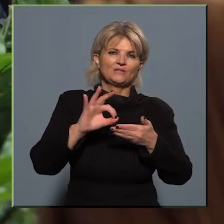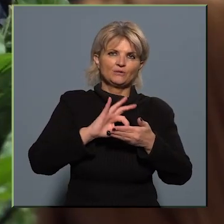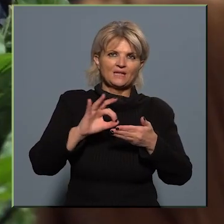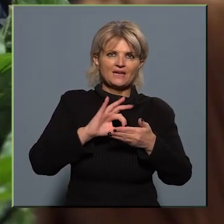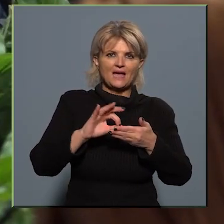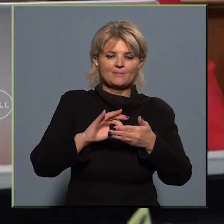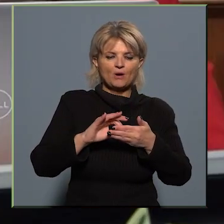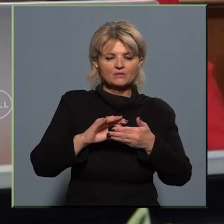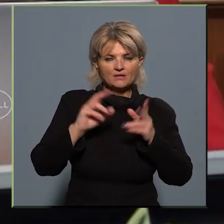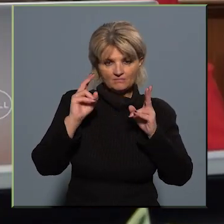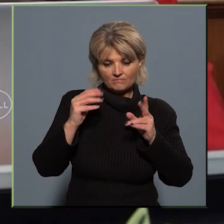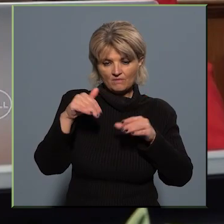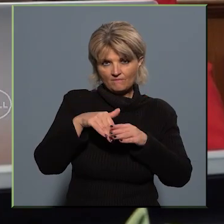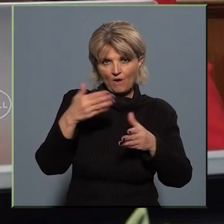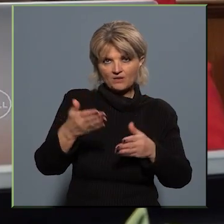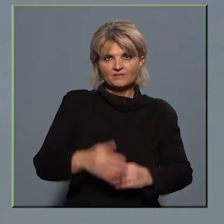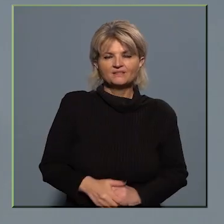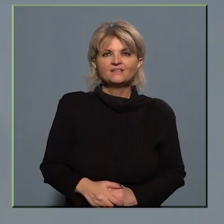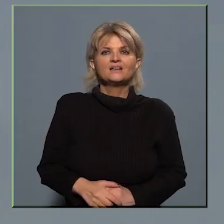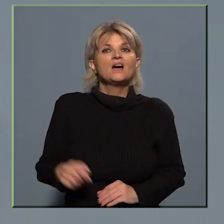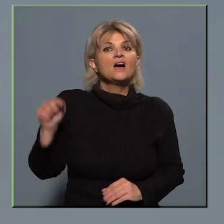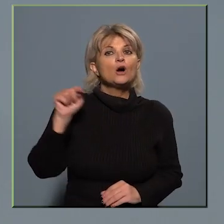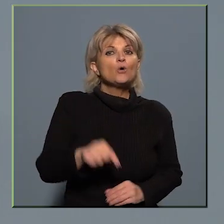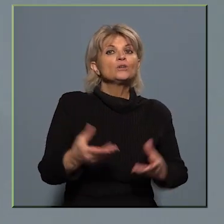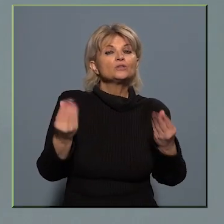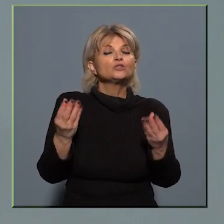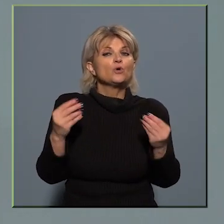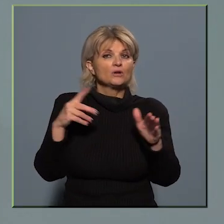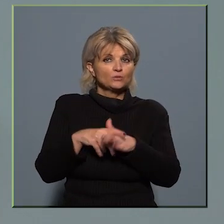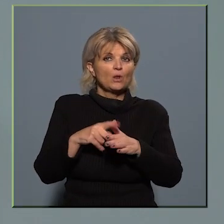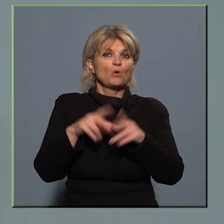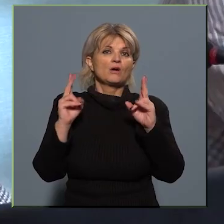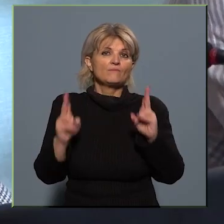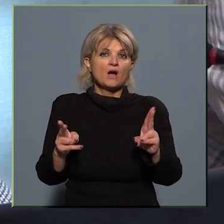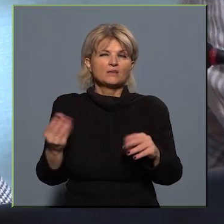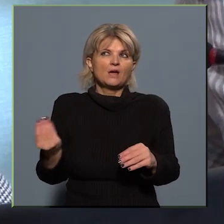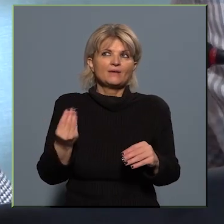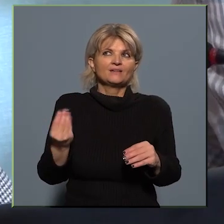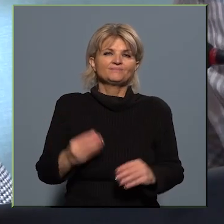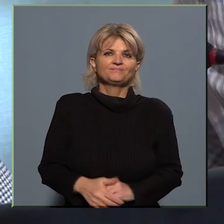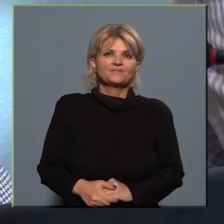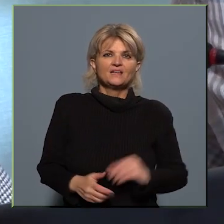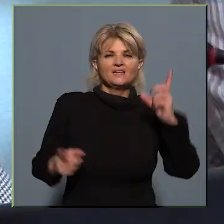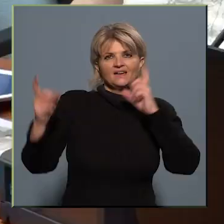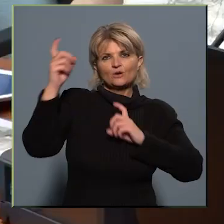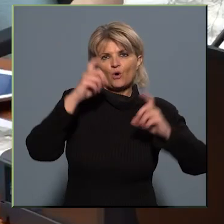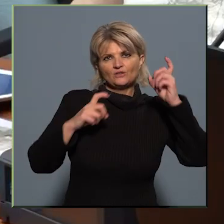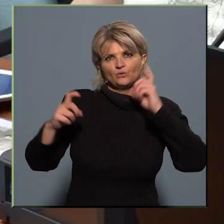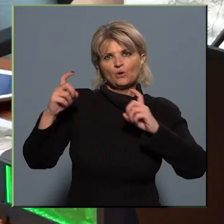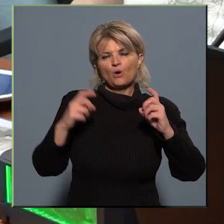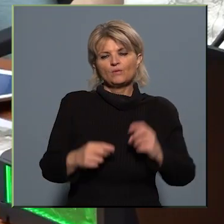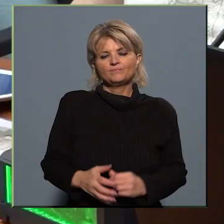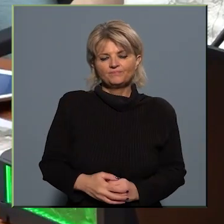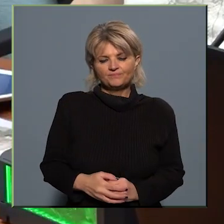vagy megtalálható. Ott aztán nagyon sok minden van, ami gondolom